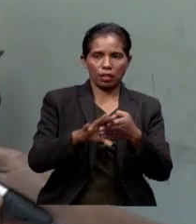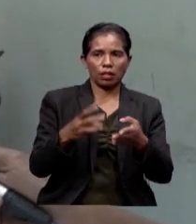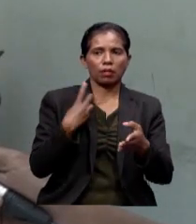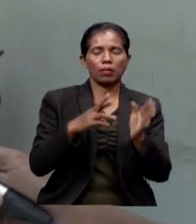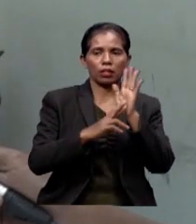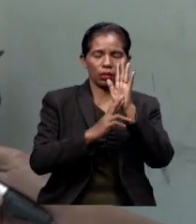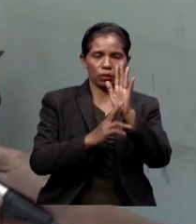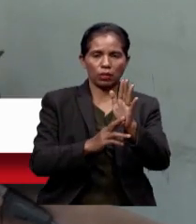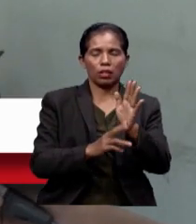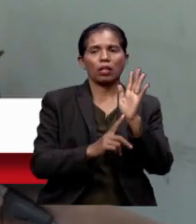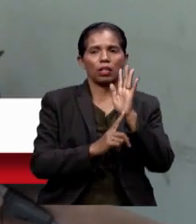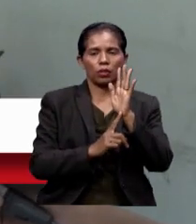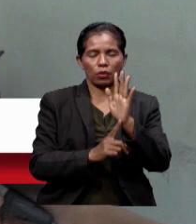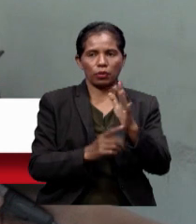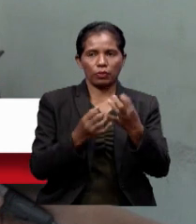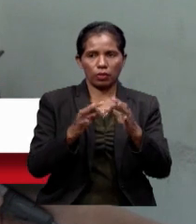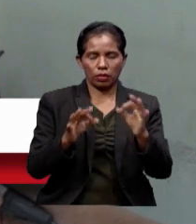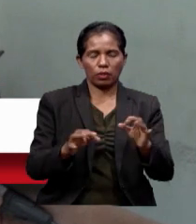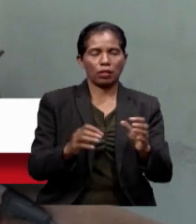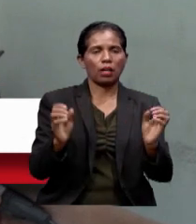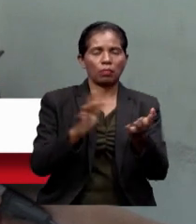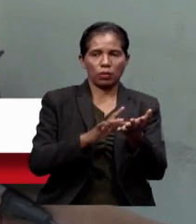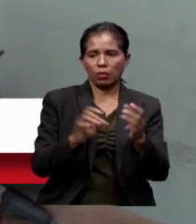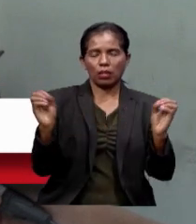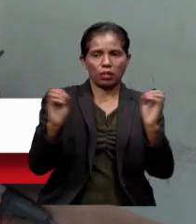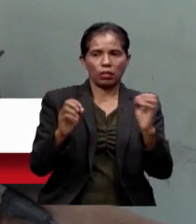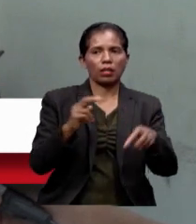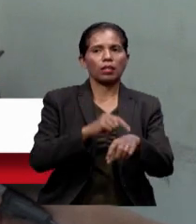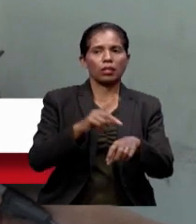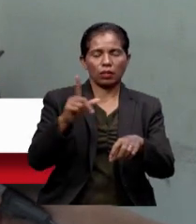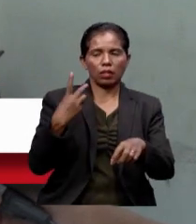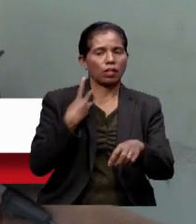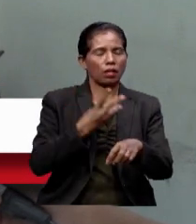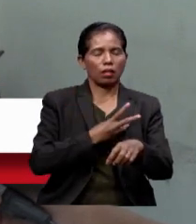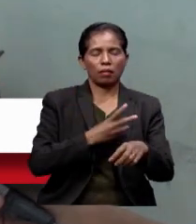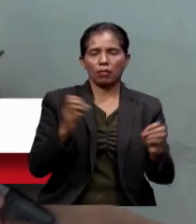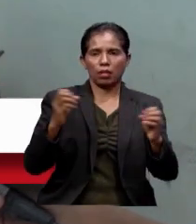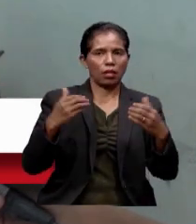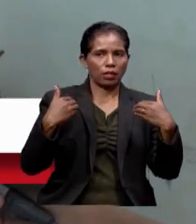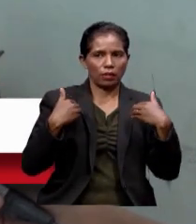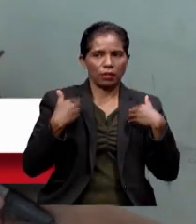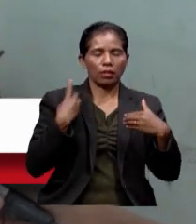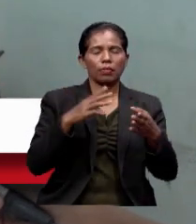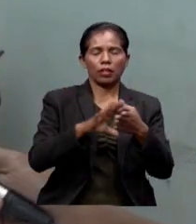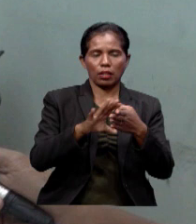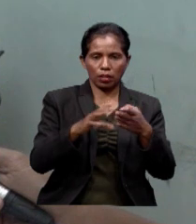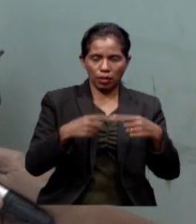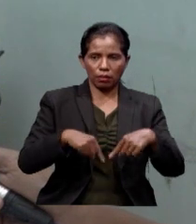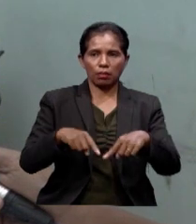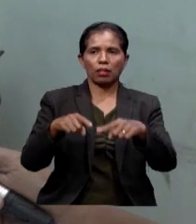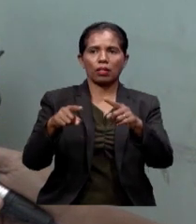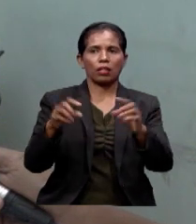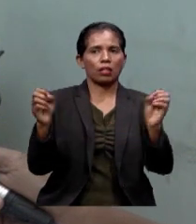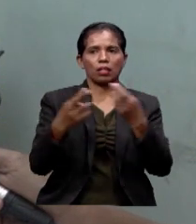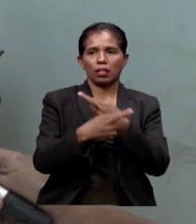hato rutina. Mabe iden be mala iha kar iha nasional la iha mos la iha ste nasional iha mi. Amnia pedido ba amne relator ba mas la